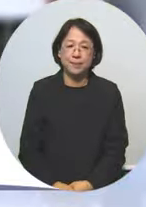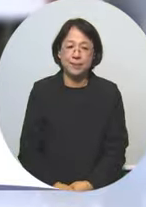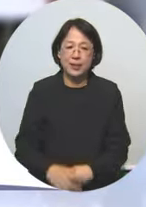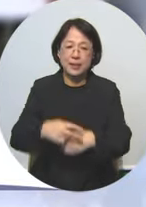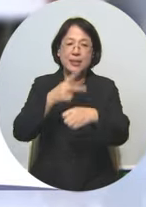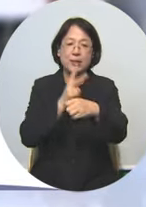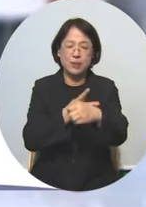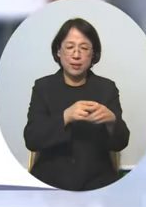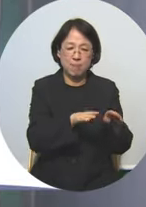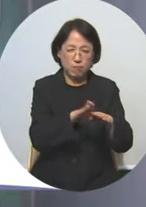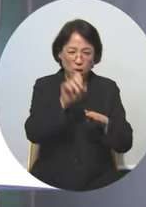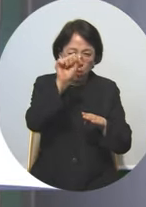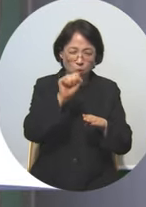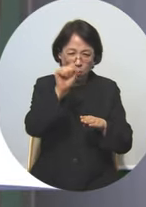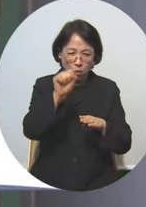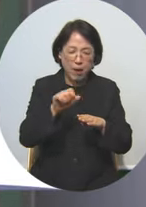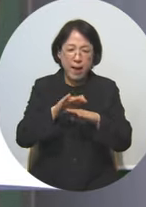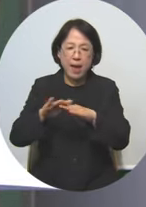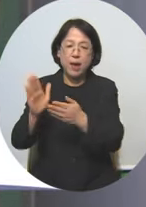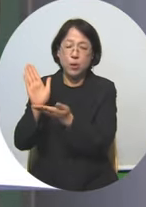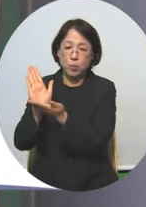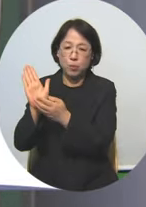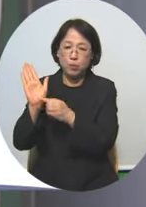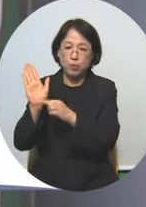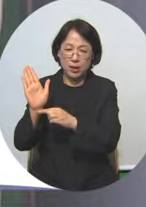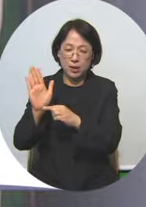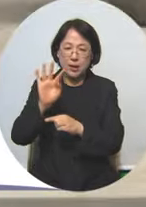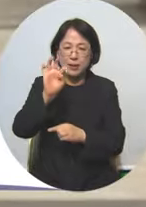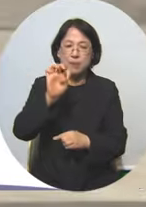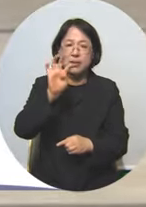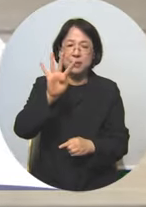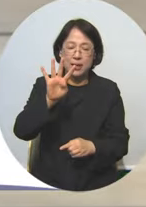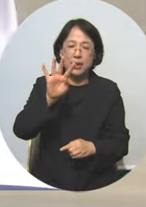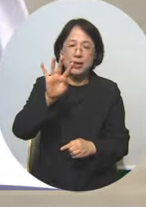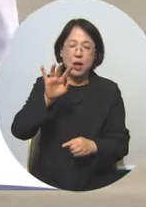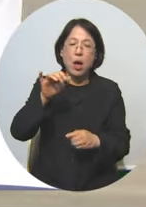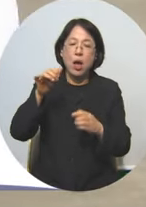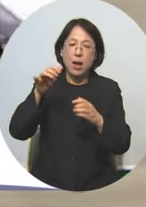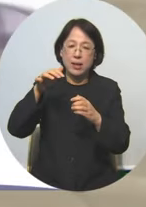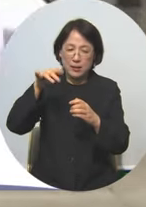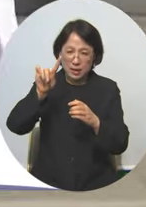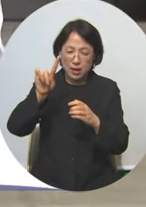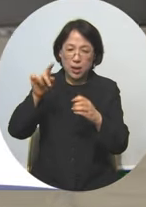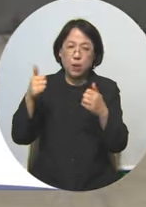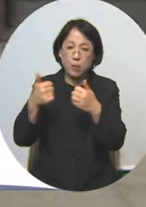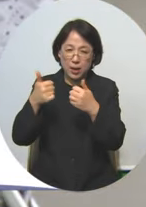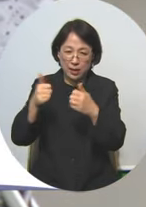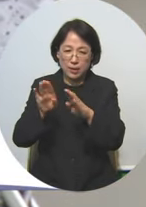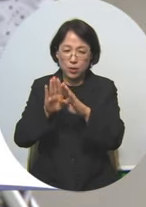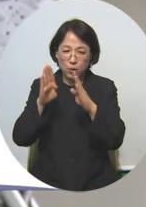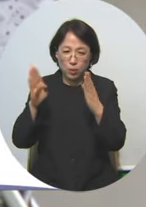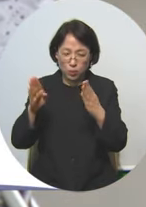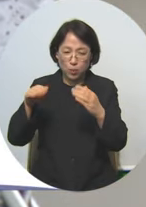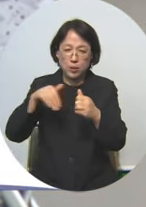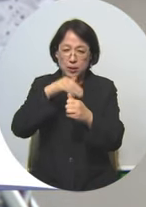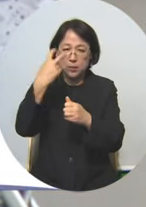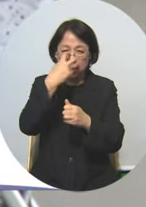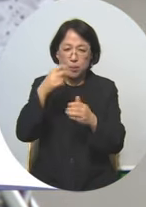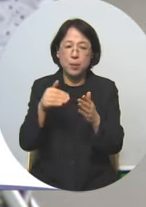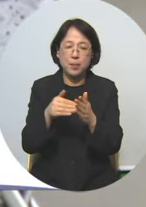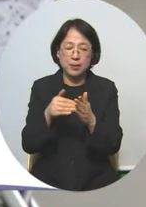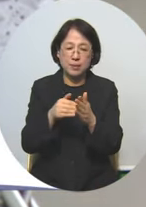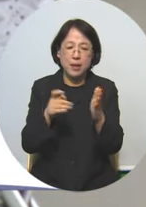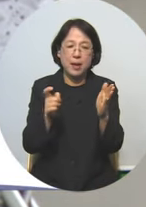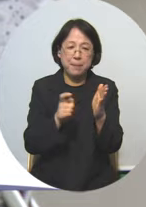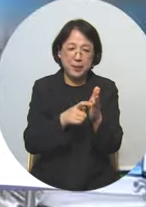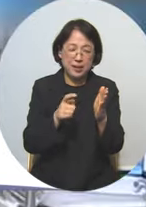의사 집단행동 중앙사고수습본부가 제34차 회의를 열고 의료 현황을 점검했습니다. 비상진료